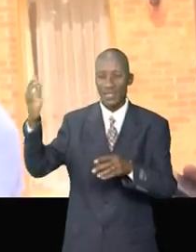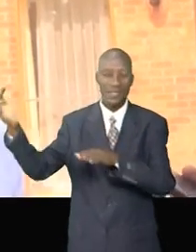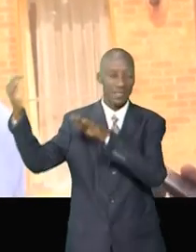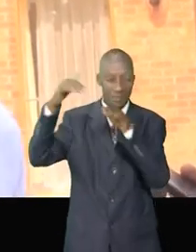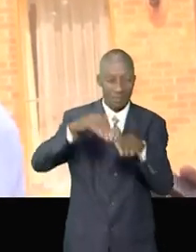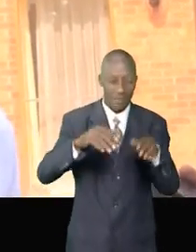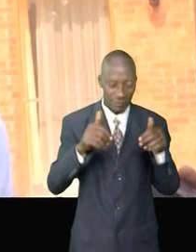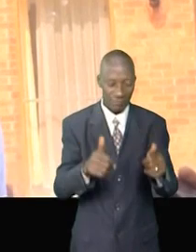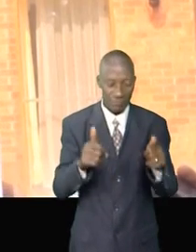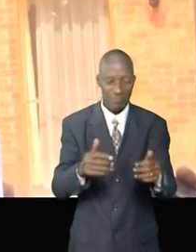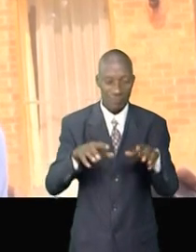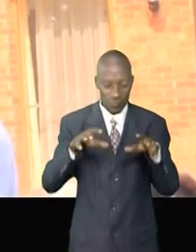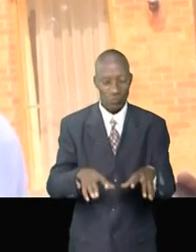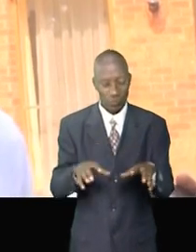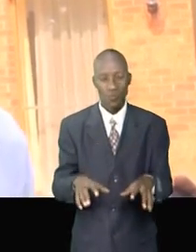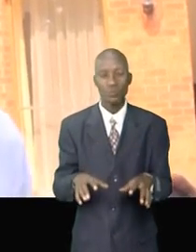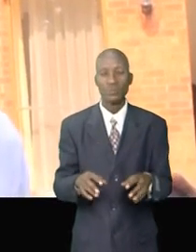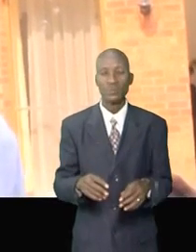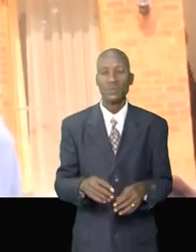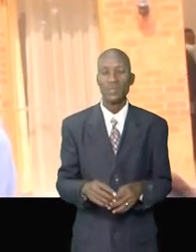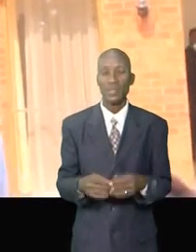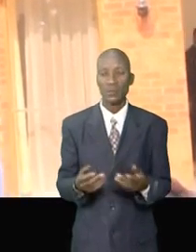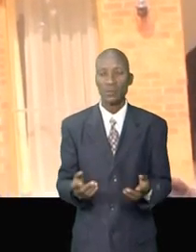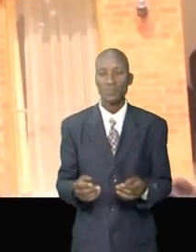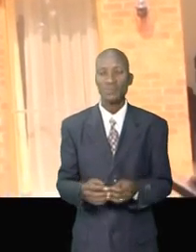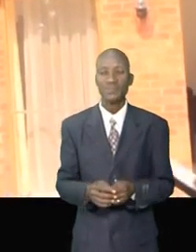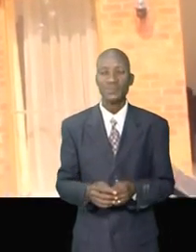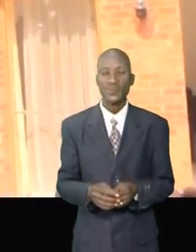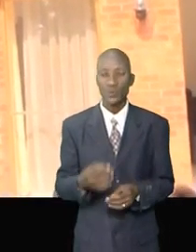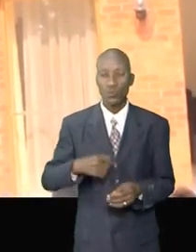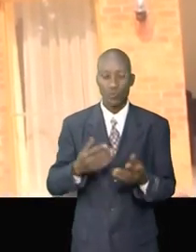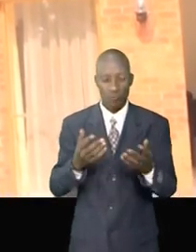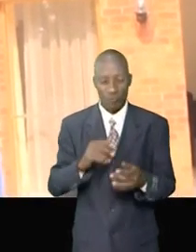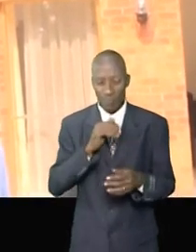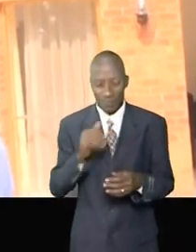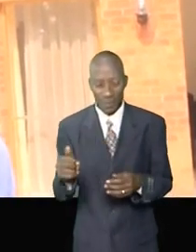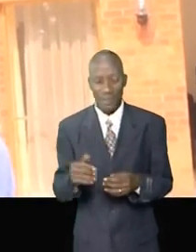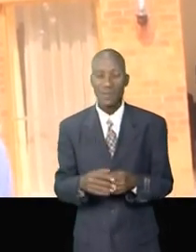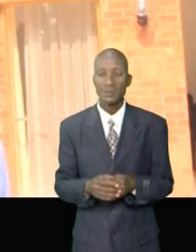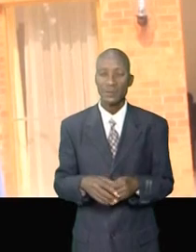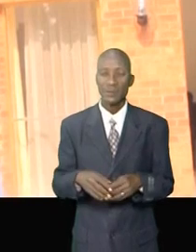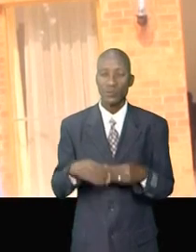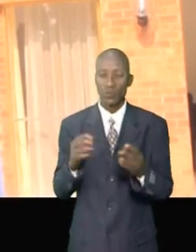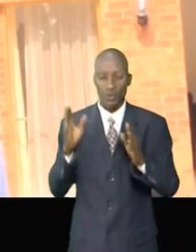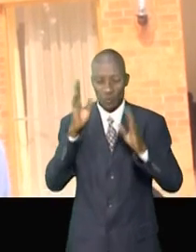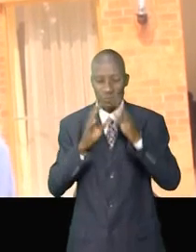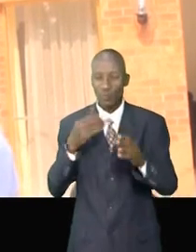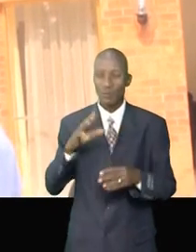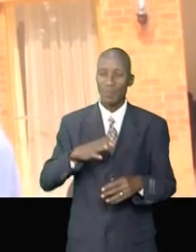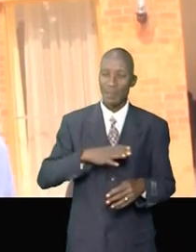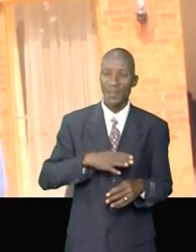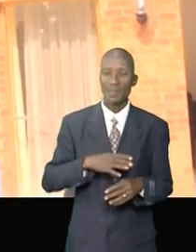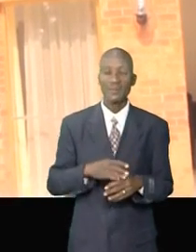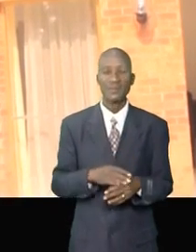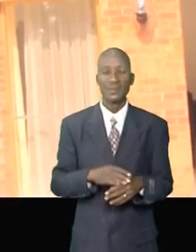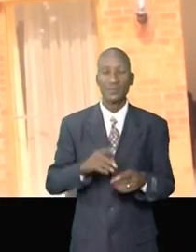pays. Si nous sommes unis, nous sommes forts. Voilà pourquoi nous avons demandé au cours de cette réunion que les humanitaires nous